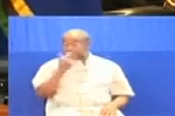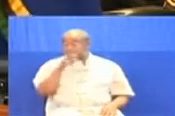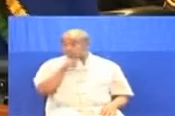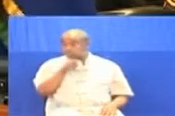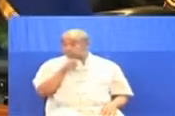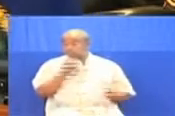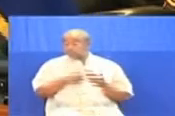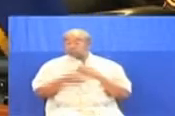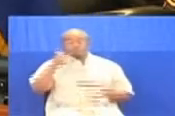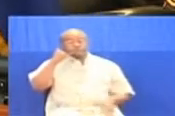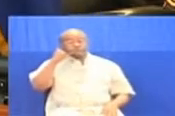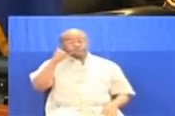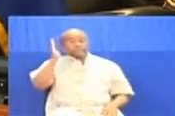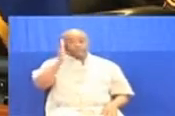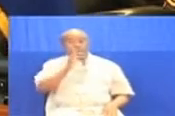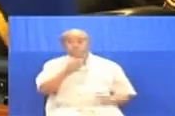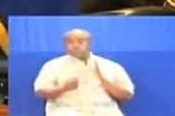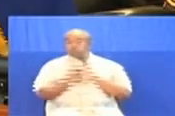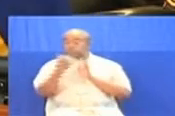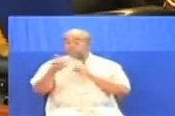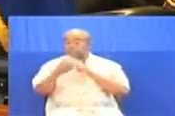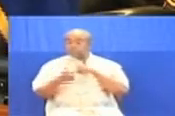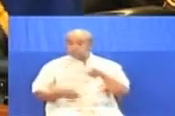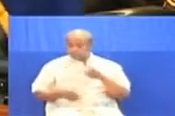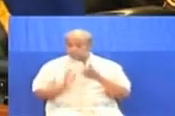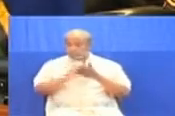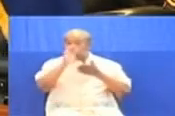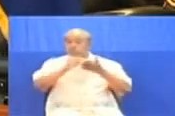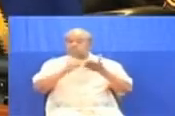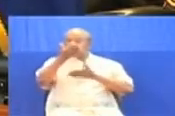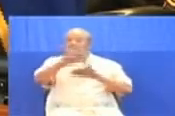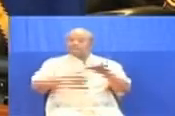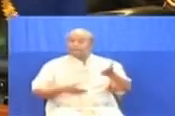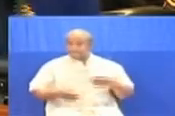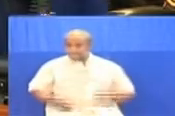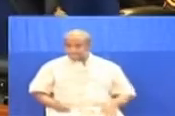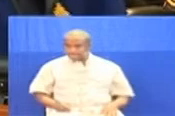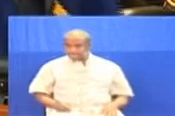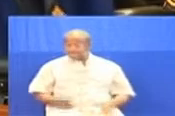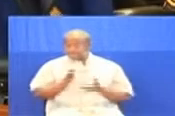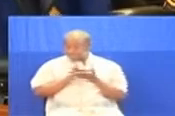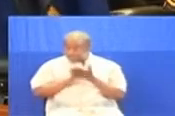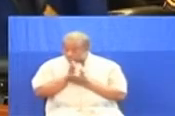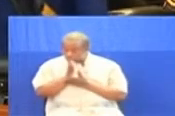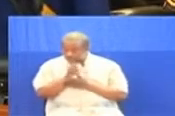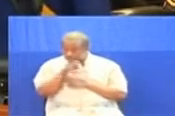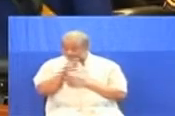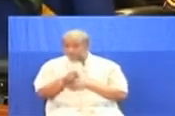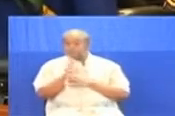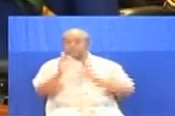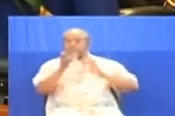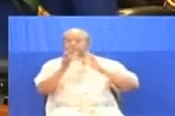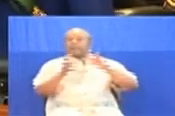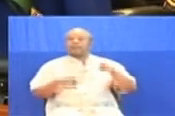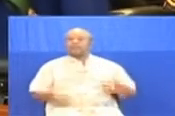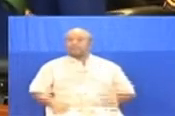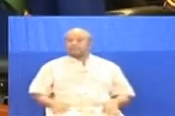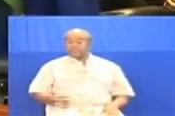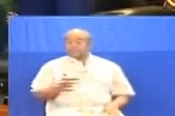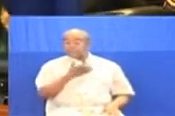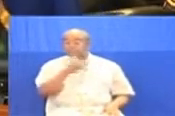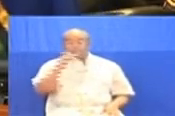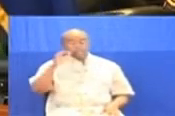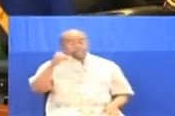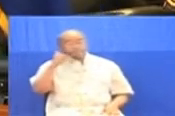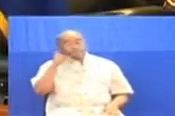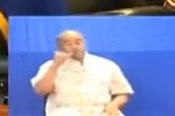kupiga mkipata changamoto kwenye hili zoezi zima la kujaza fomu kupitia njia ya mtandao. Namba ya simu ni